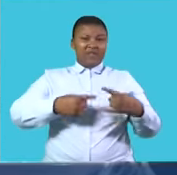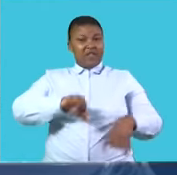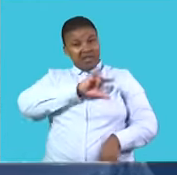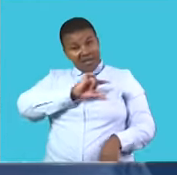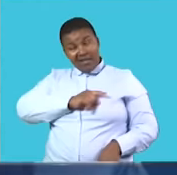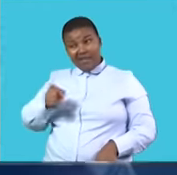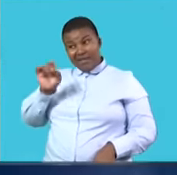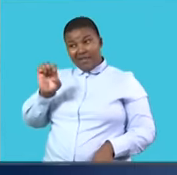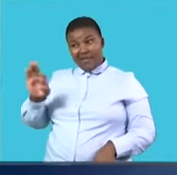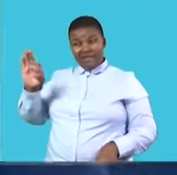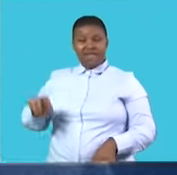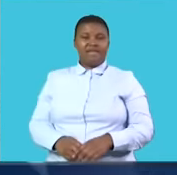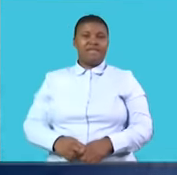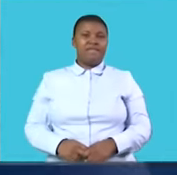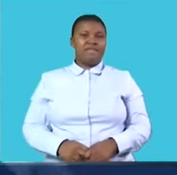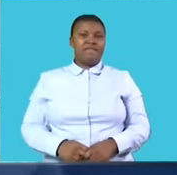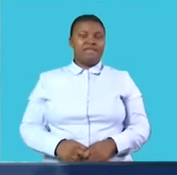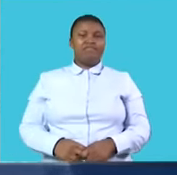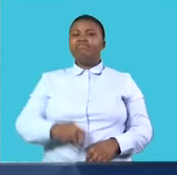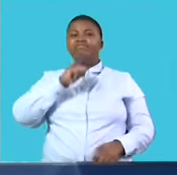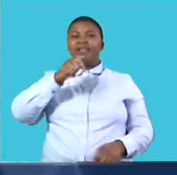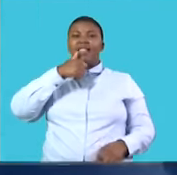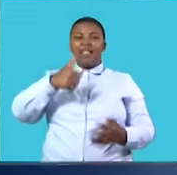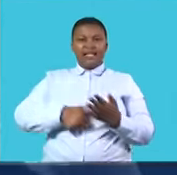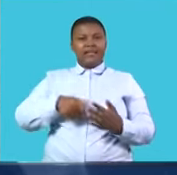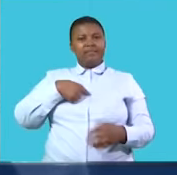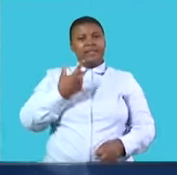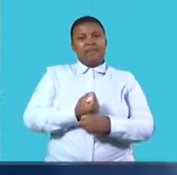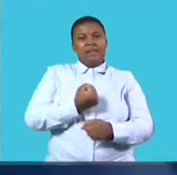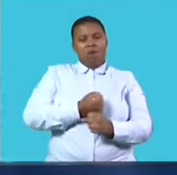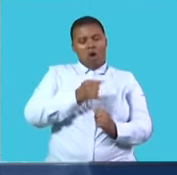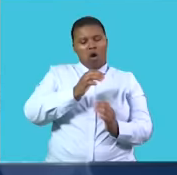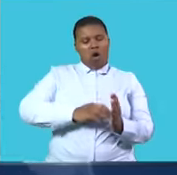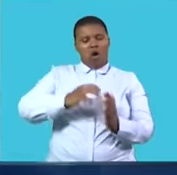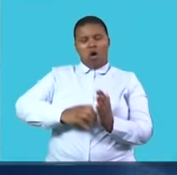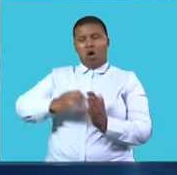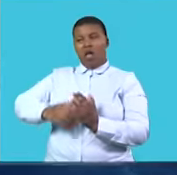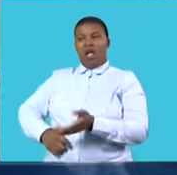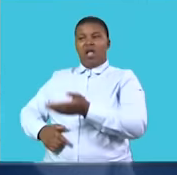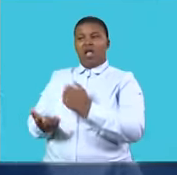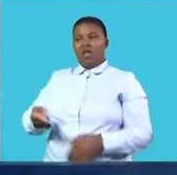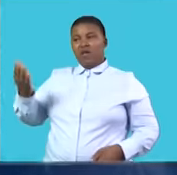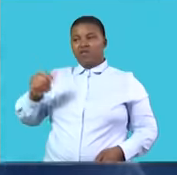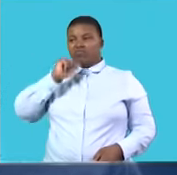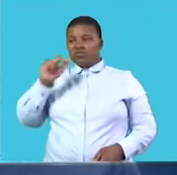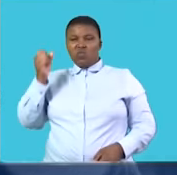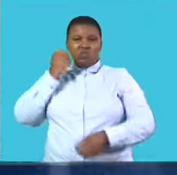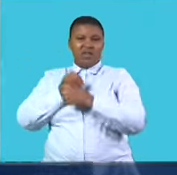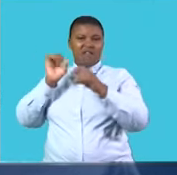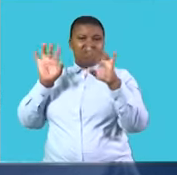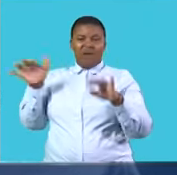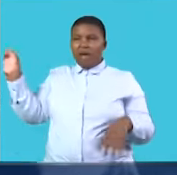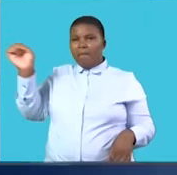i-EFF. After even the letter that I've produced, ngoba bangama dictator abantu bona abahlula lutho, babiza ama CEOs